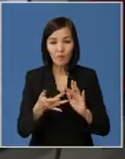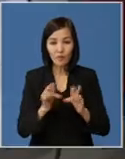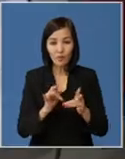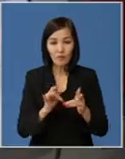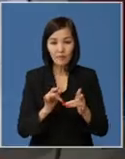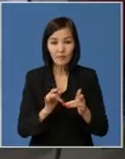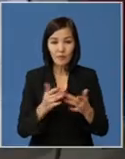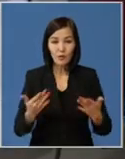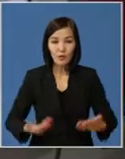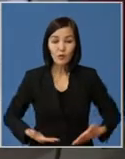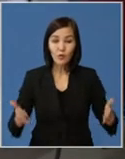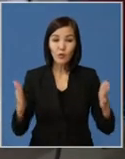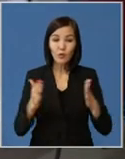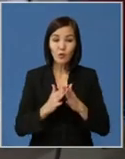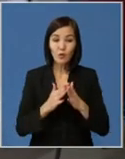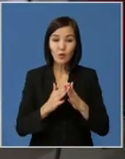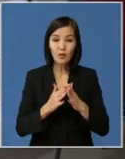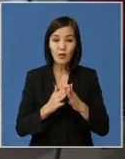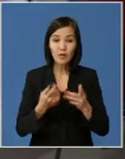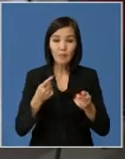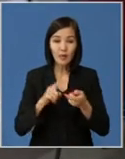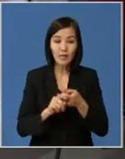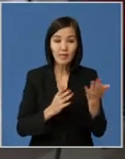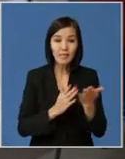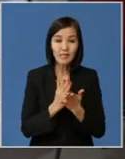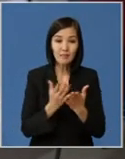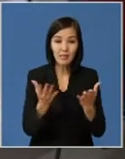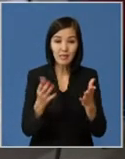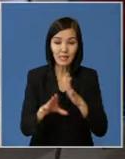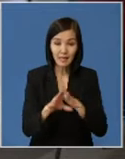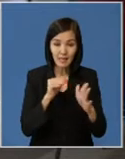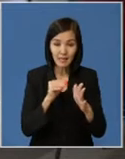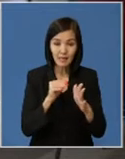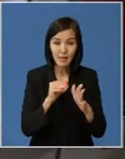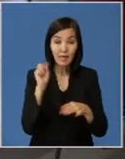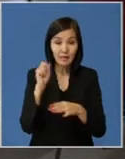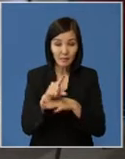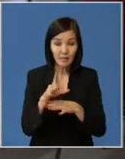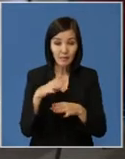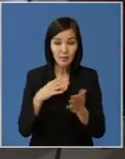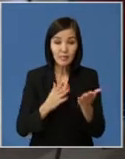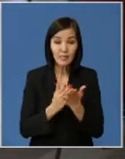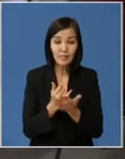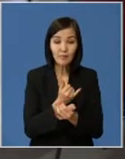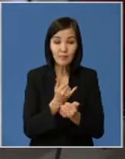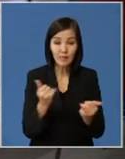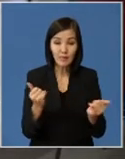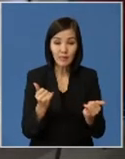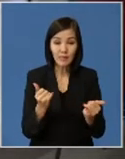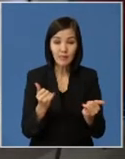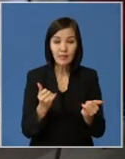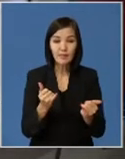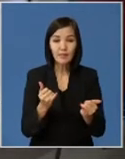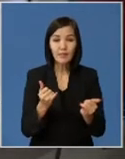мүлдік тұрғын үй қатынастарының бөліміне қызметті таңдап, оған тапсырыс береді. Кейін көрсетілген қызметтің жылжымайтын